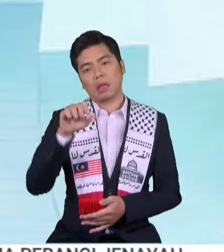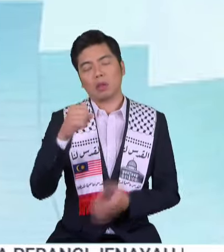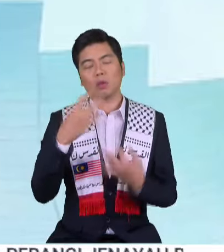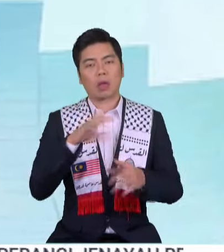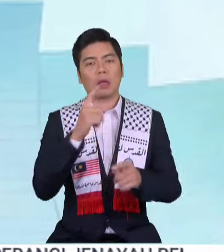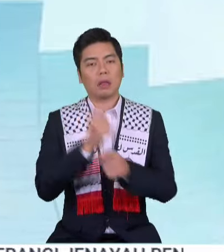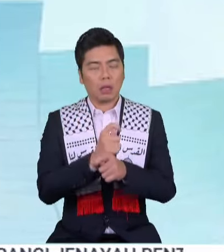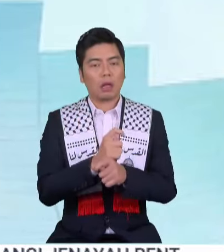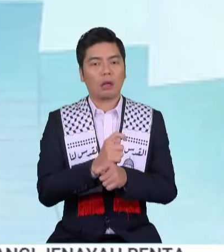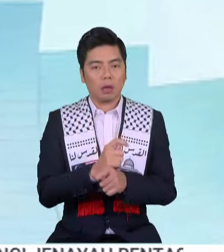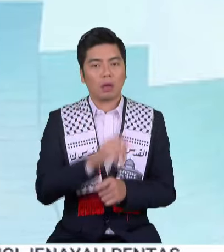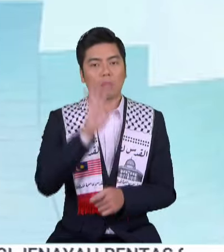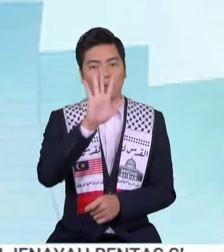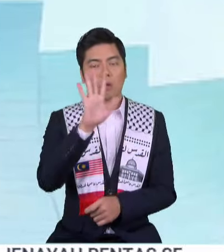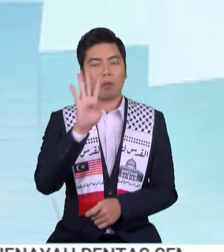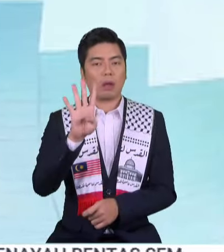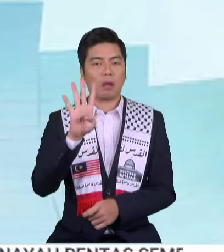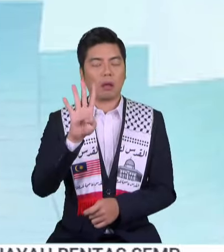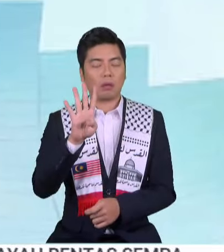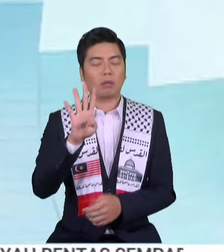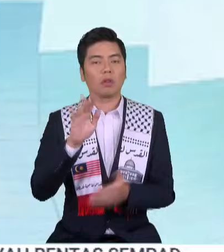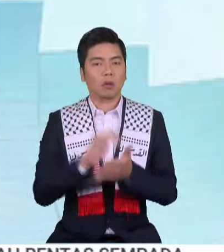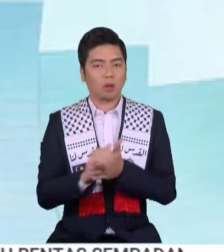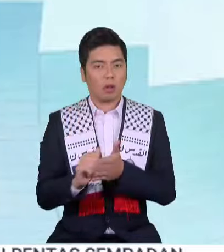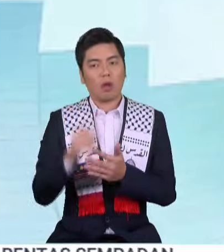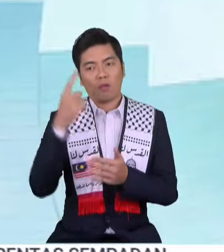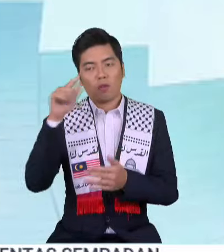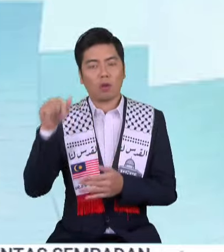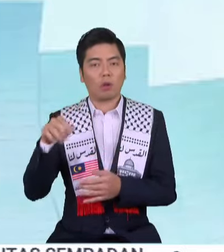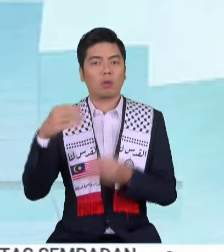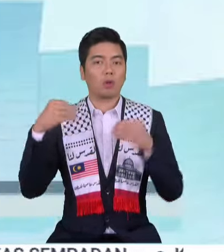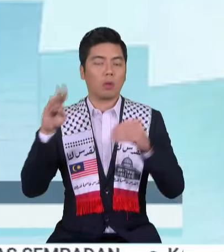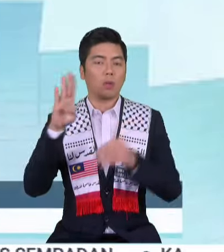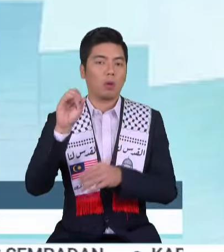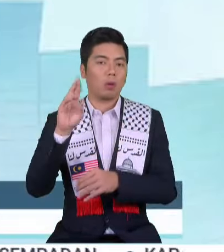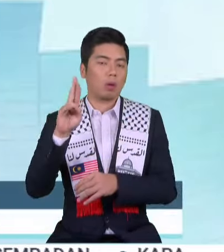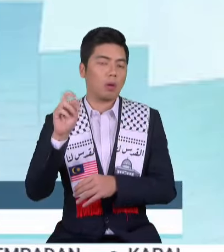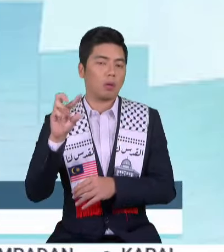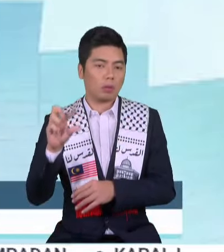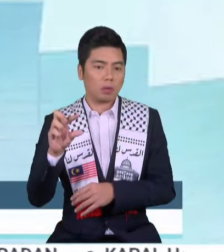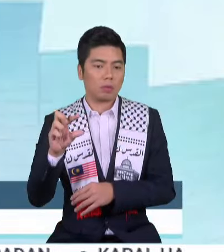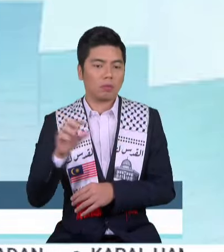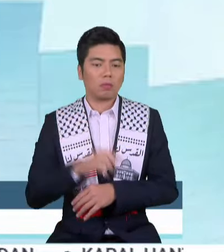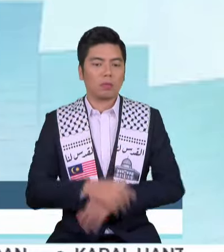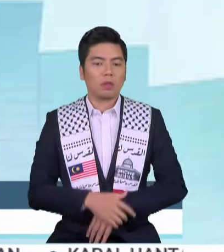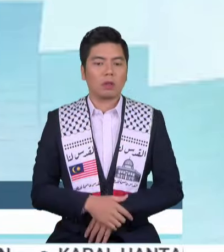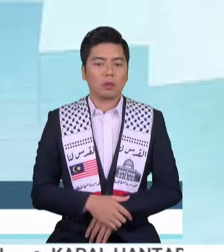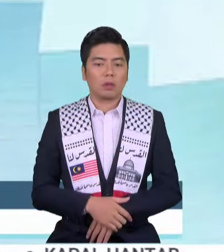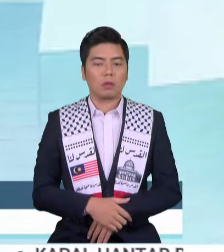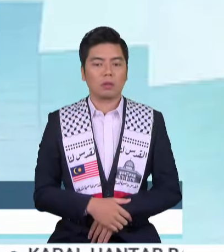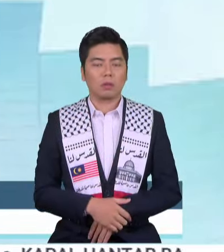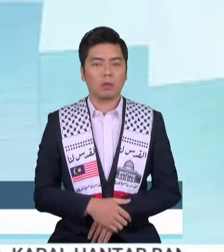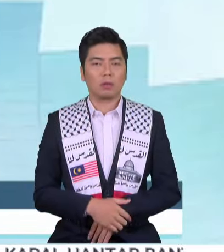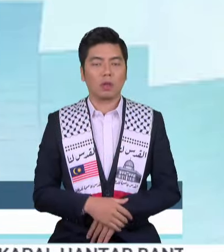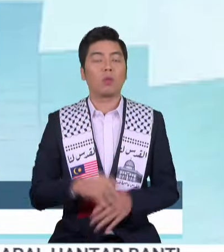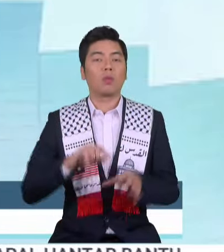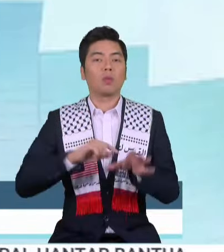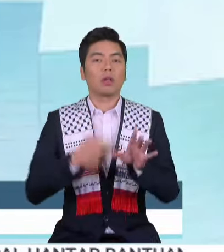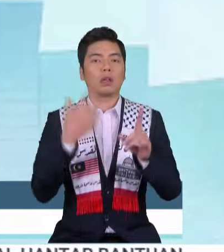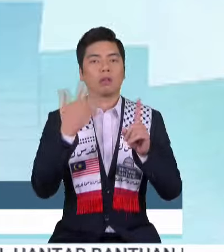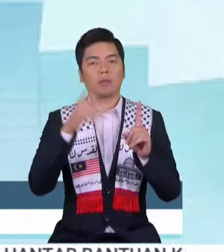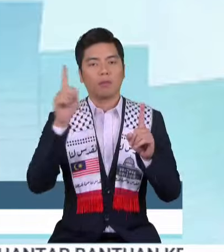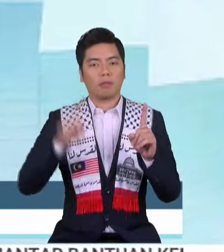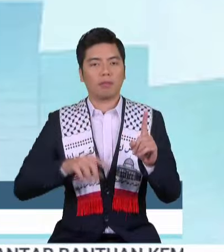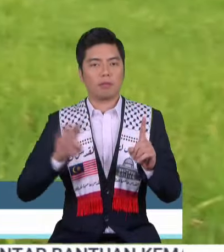ditetapkan pada kadar RM54 di peringkat pemborong, manakala RM58 di peringkat peruncit berkuat kuasa 15